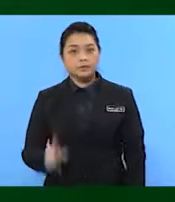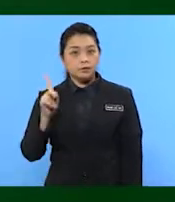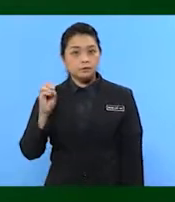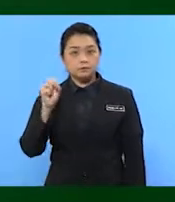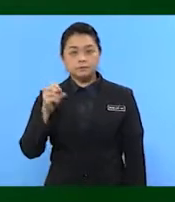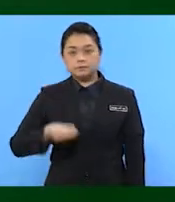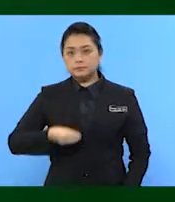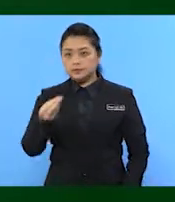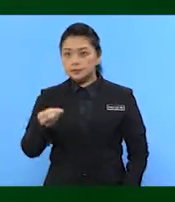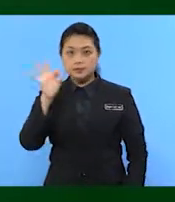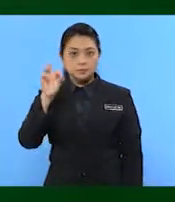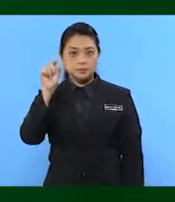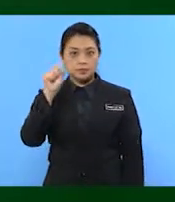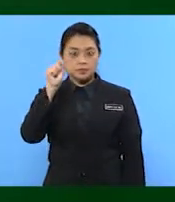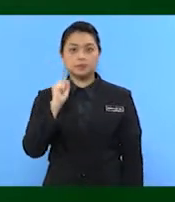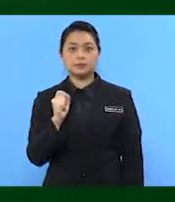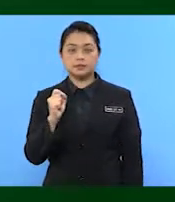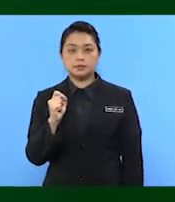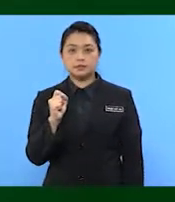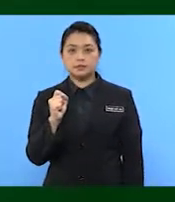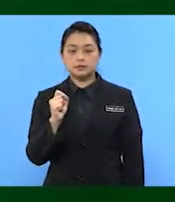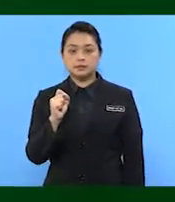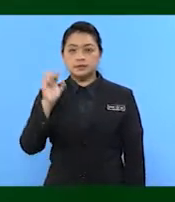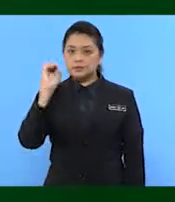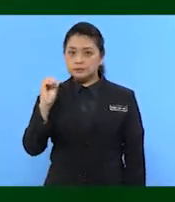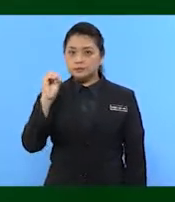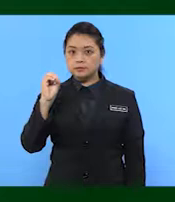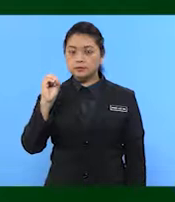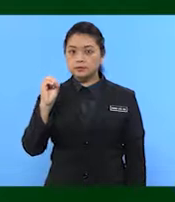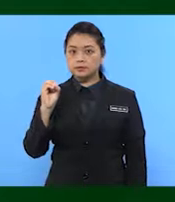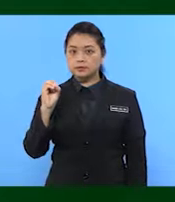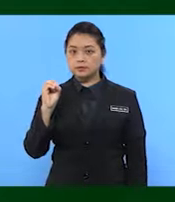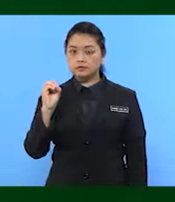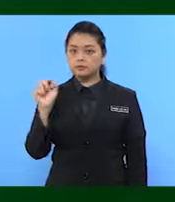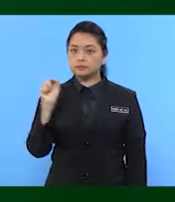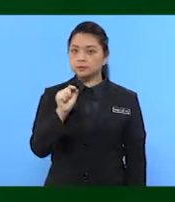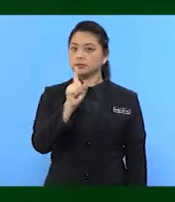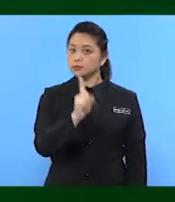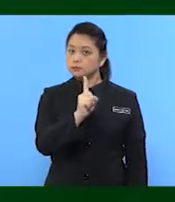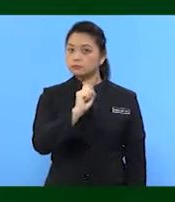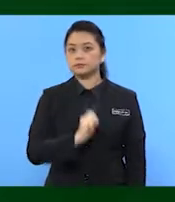Kosinus bagi sudut 90 darjah iaitu sifar unit kepada 1 unit.